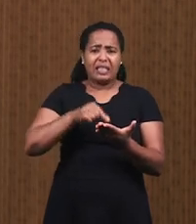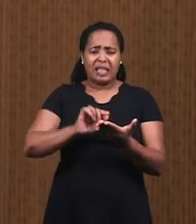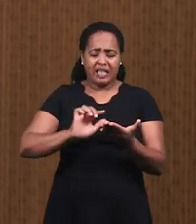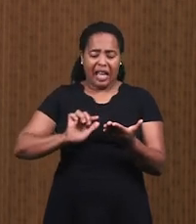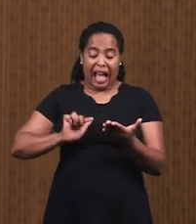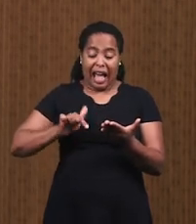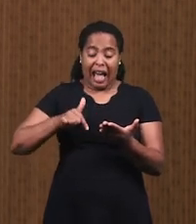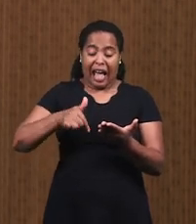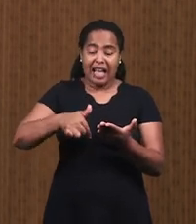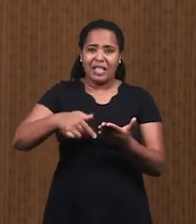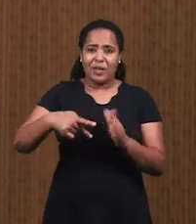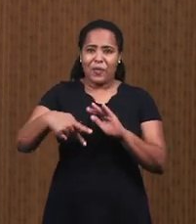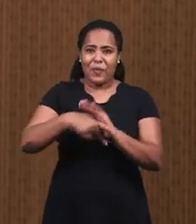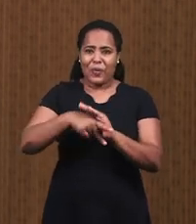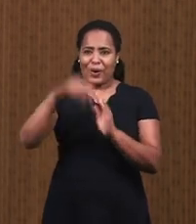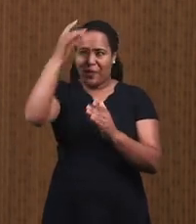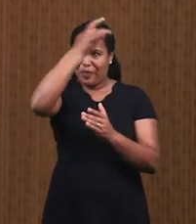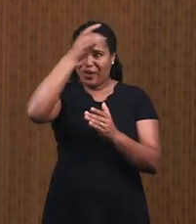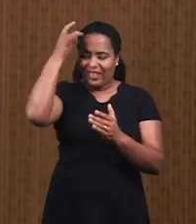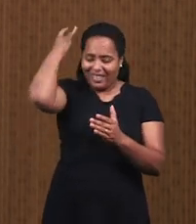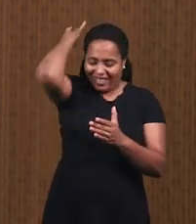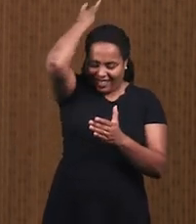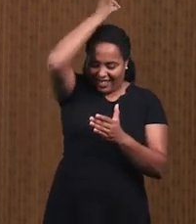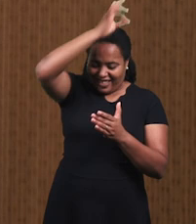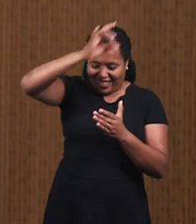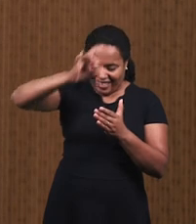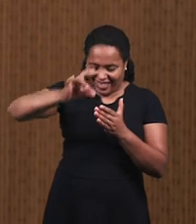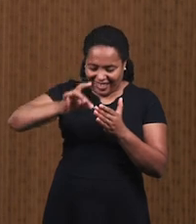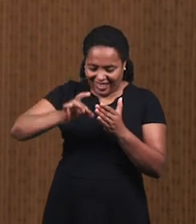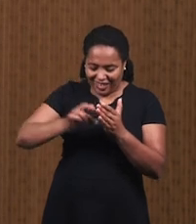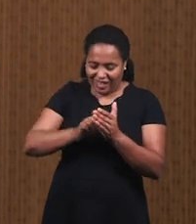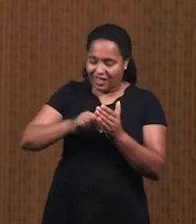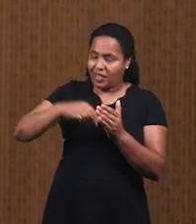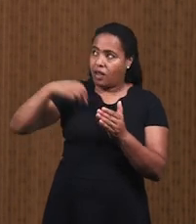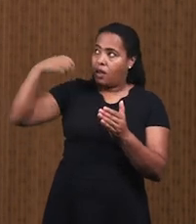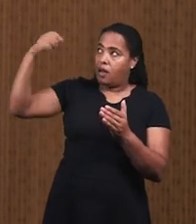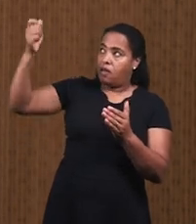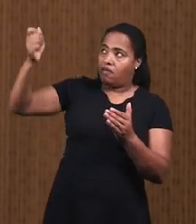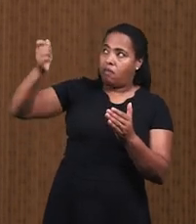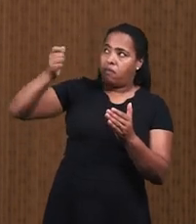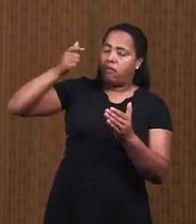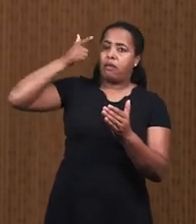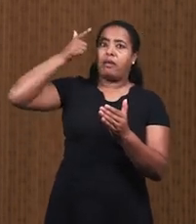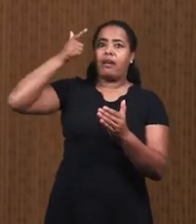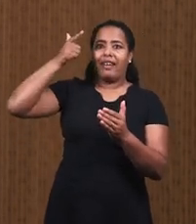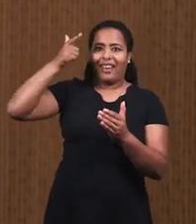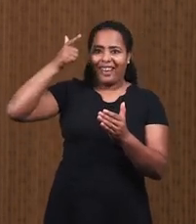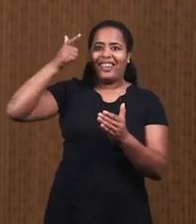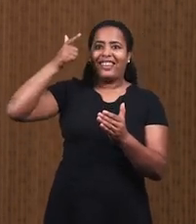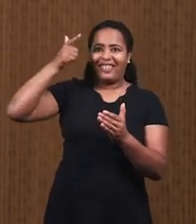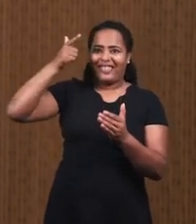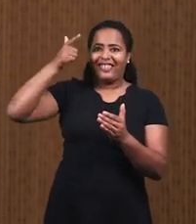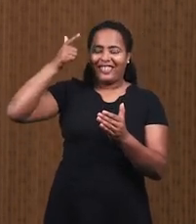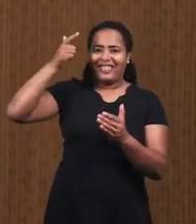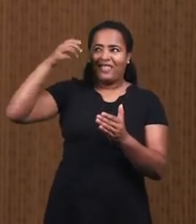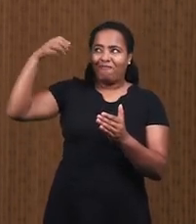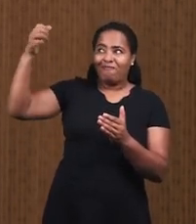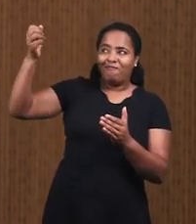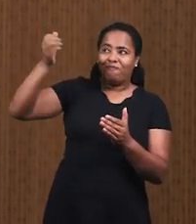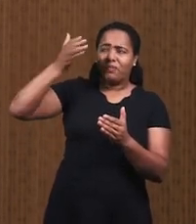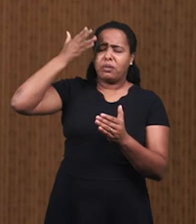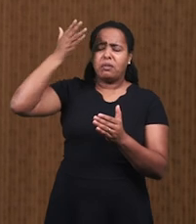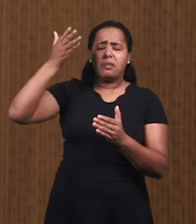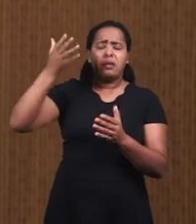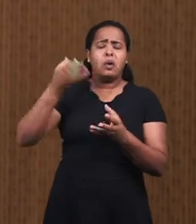которое находится под действием Духа Святого. Дух Святой, который вдохновил слово «жизнь». Слово «жизнь» –